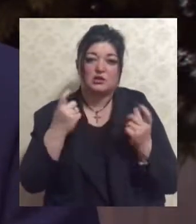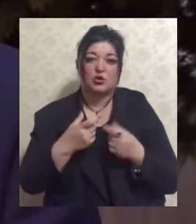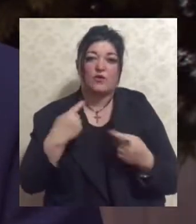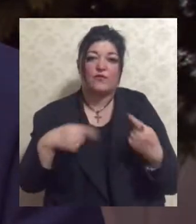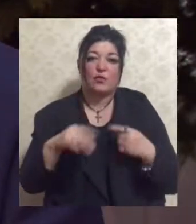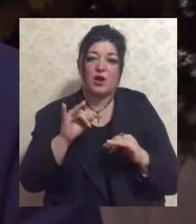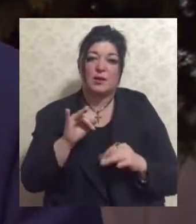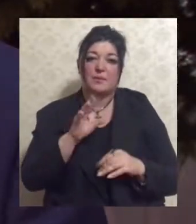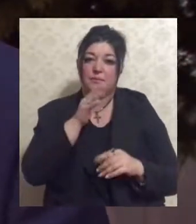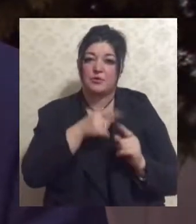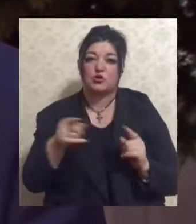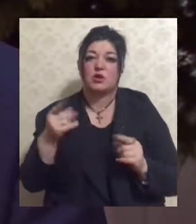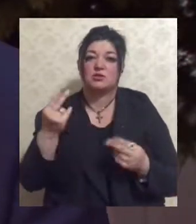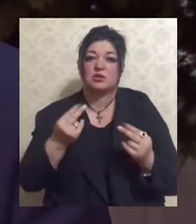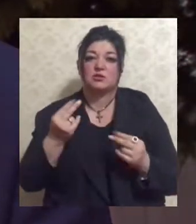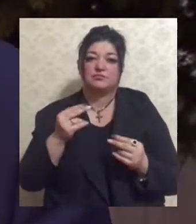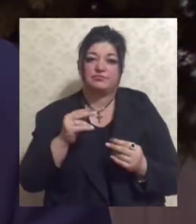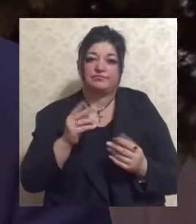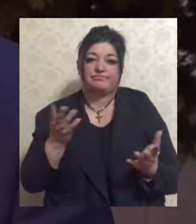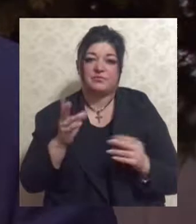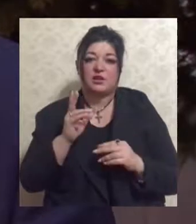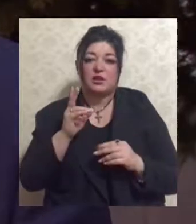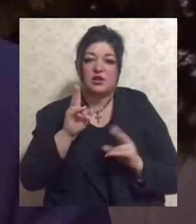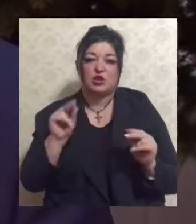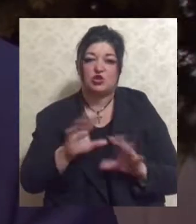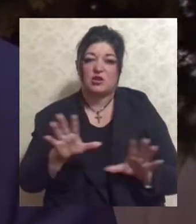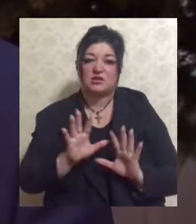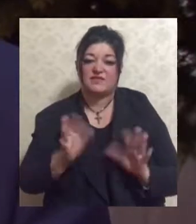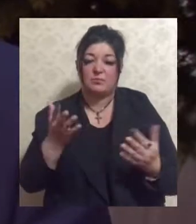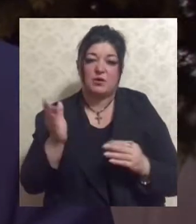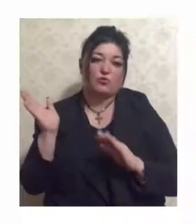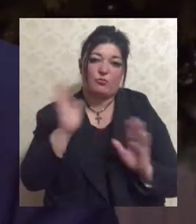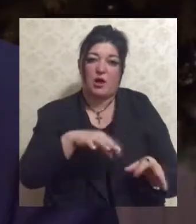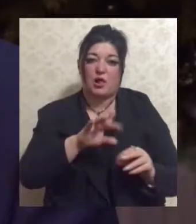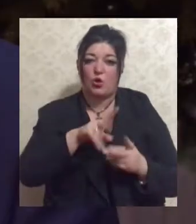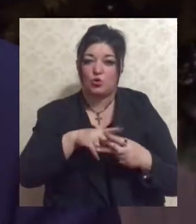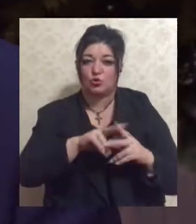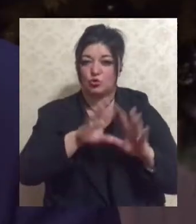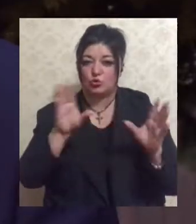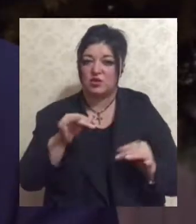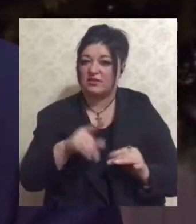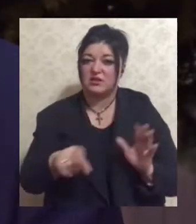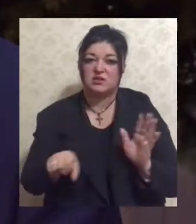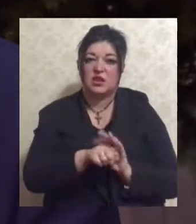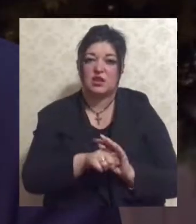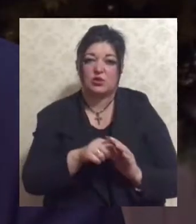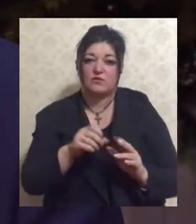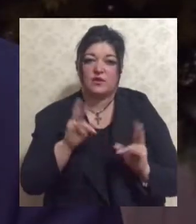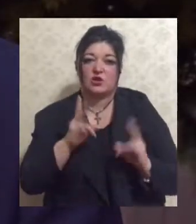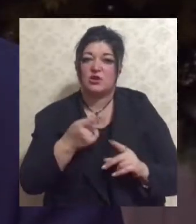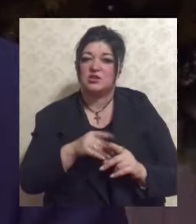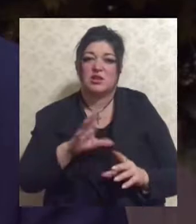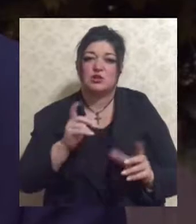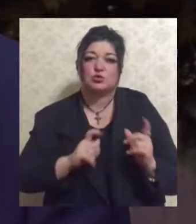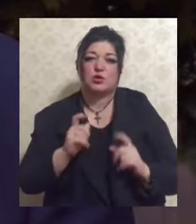стався нещасний випадок, впала конструкція на нього, і він загинув трагічно. Це не студентська команда, це діти, просто